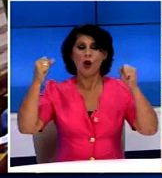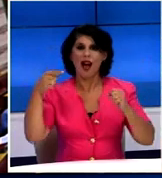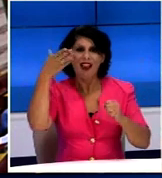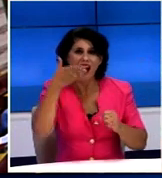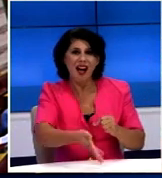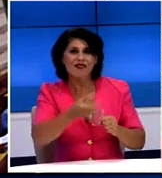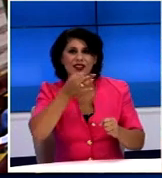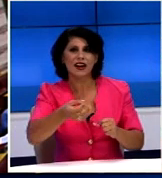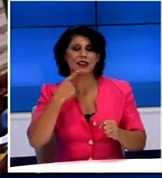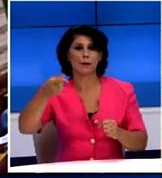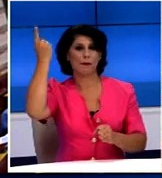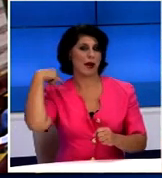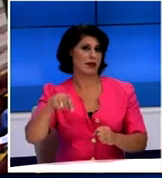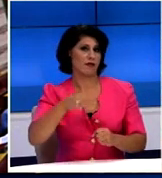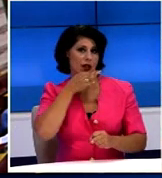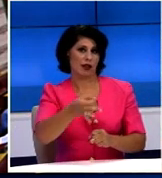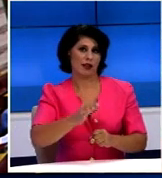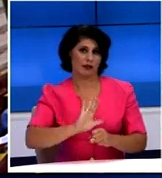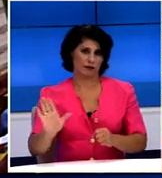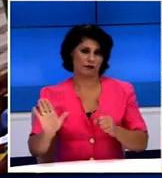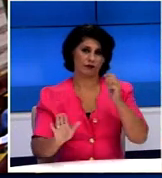λέγατε πέρυσι.